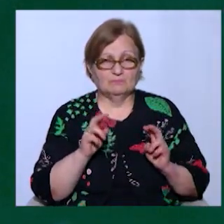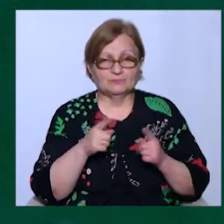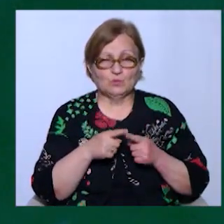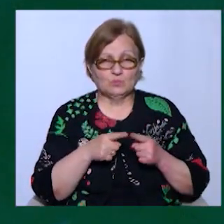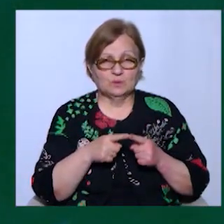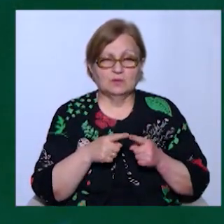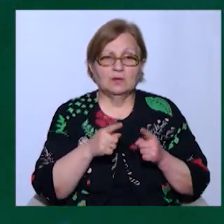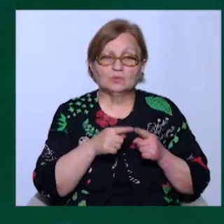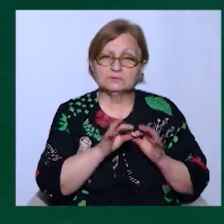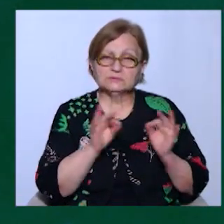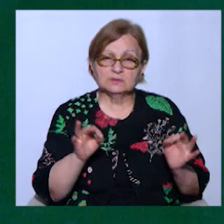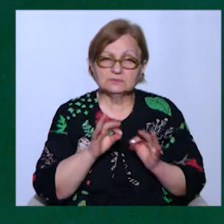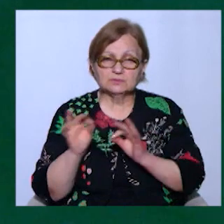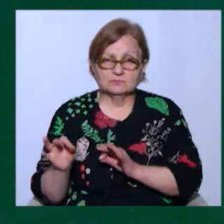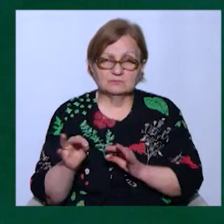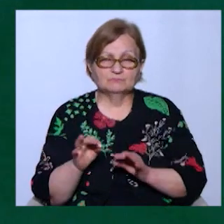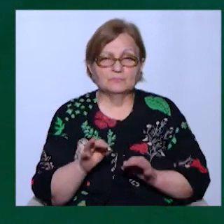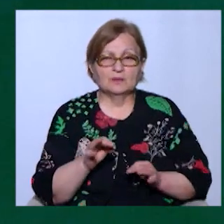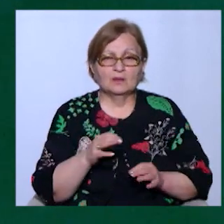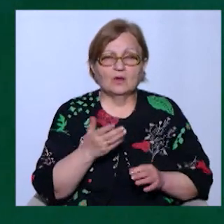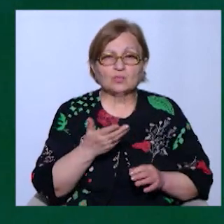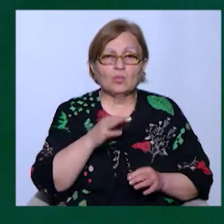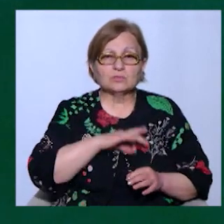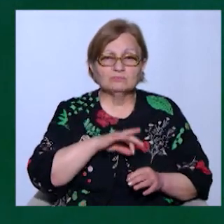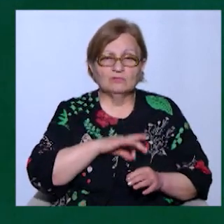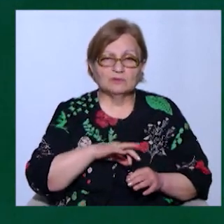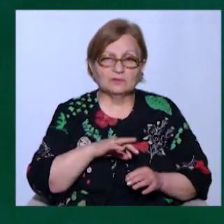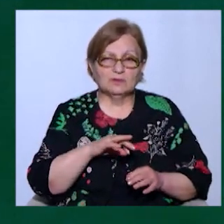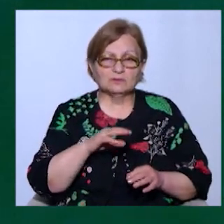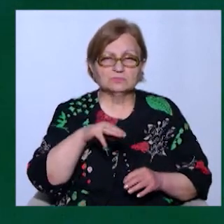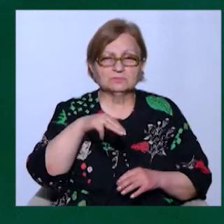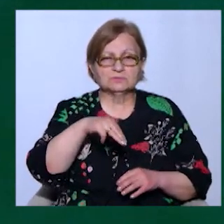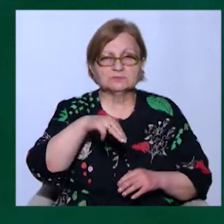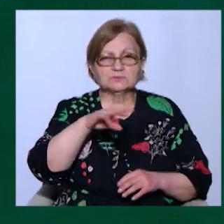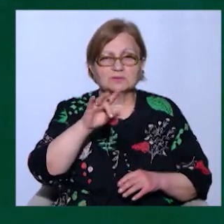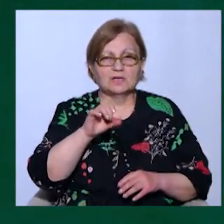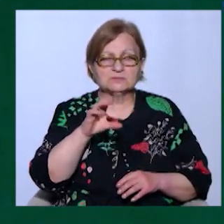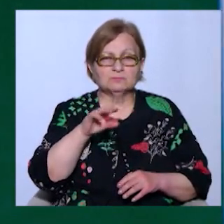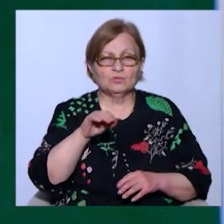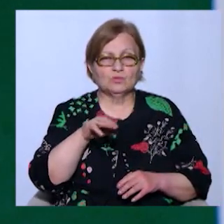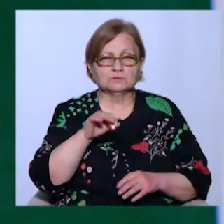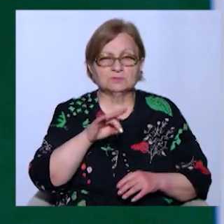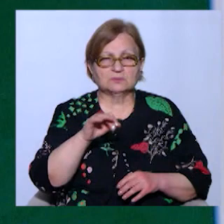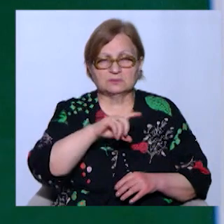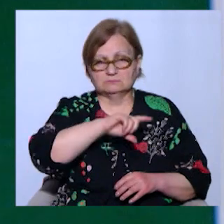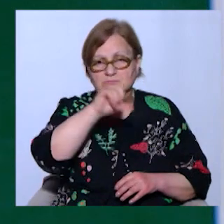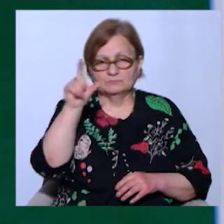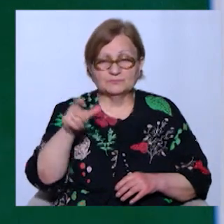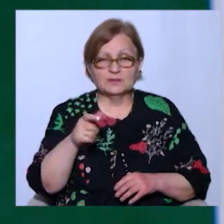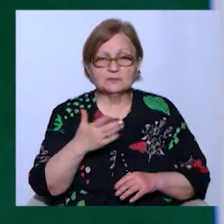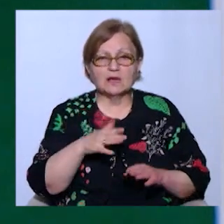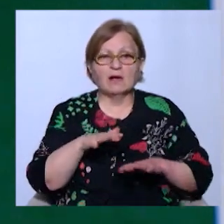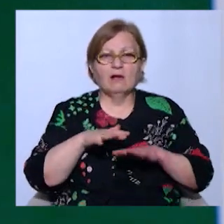კუთხე, კუთხის გაზომვა, ხმარება ტრანსპორტირის და წარმოდგენა ფართობზე.